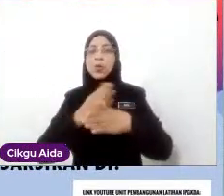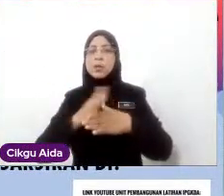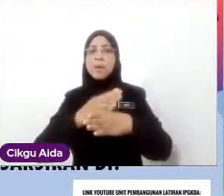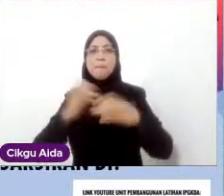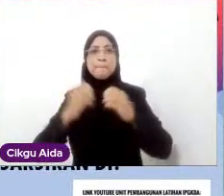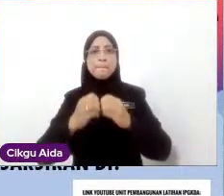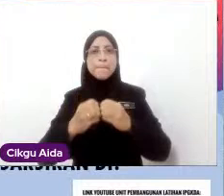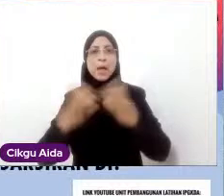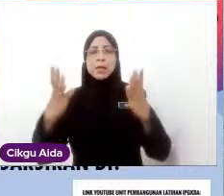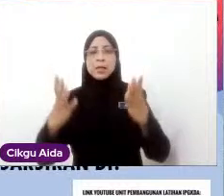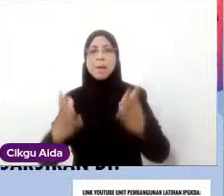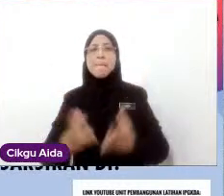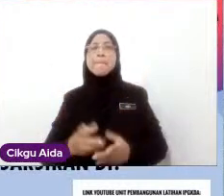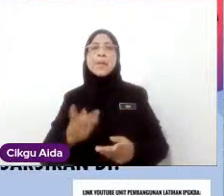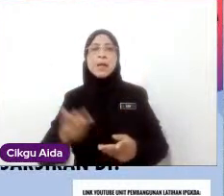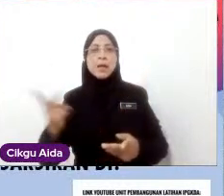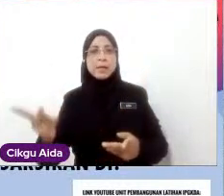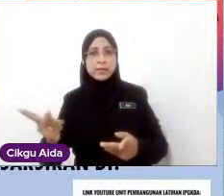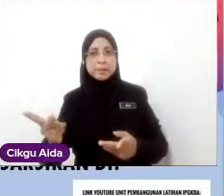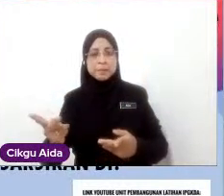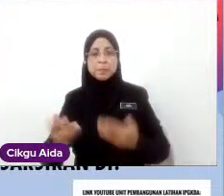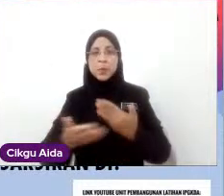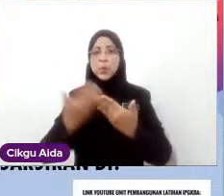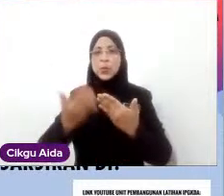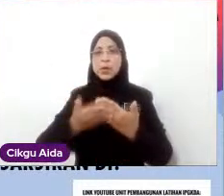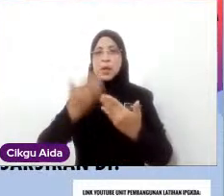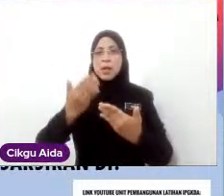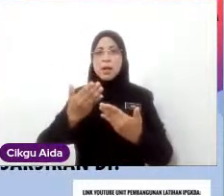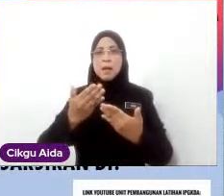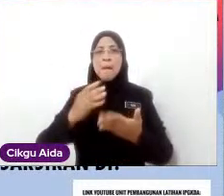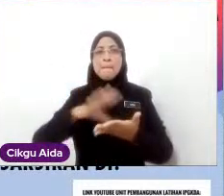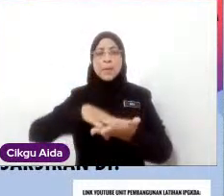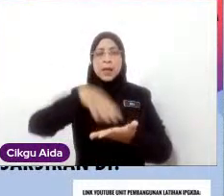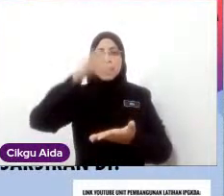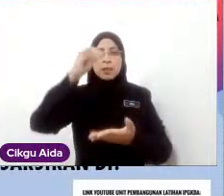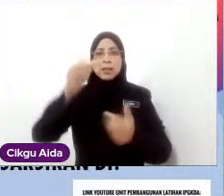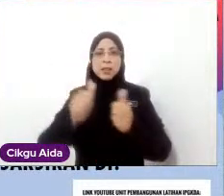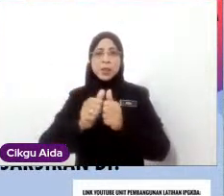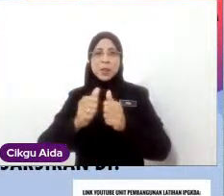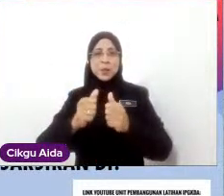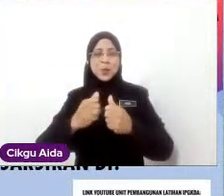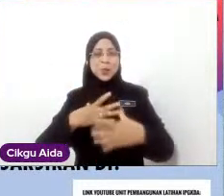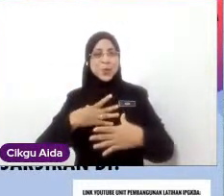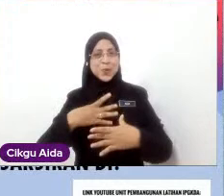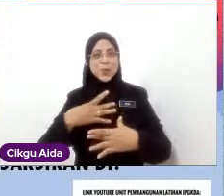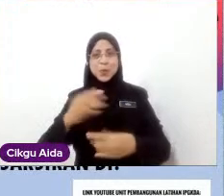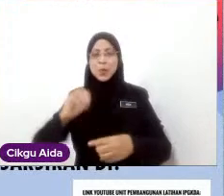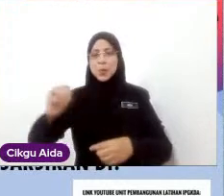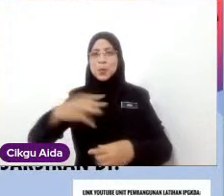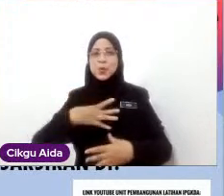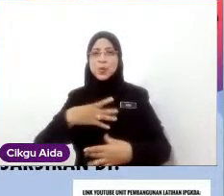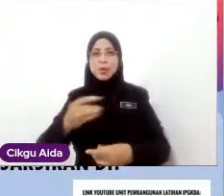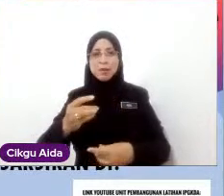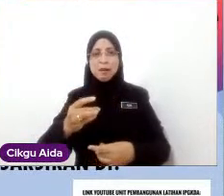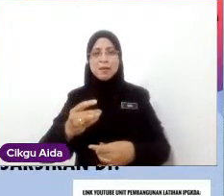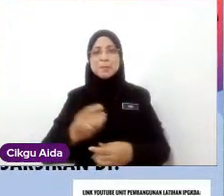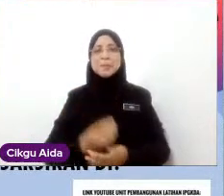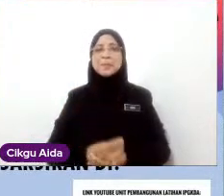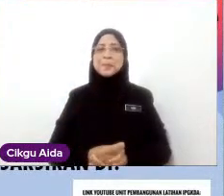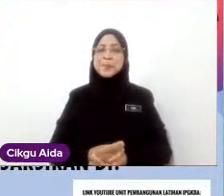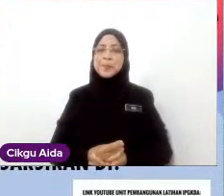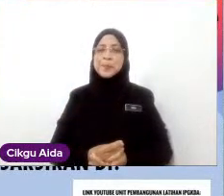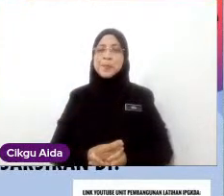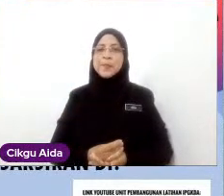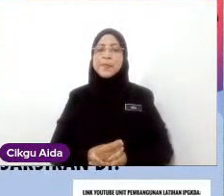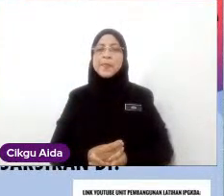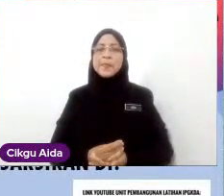Okey, ketiga, menjadikan sesi pembelajaran lebih menarik dan efektif. Macam saya, Sebab tu saya sebenarnya tak banyak pun video ataupun gambar